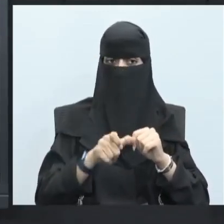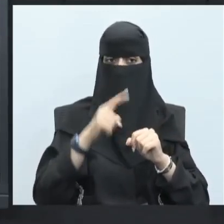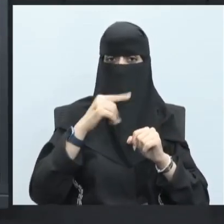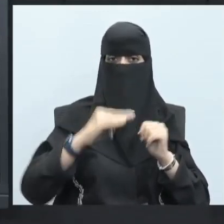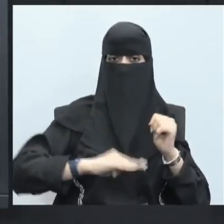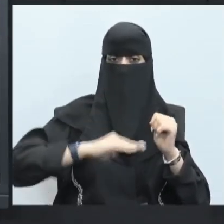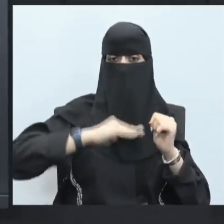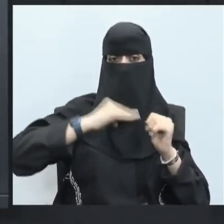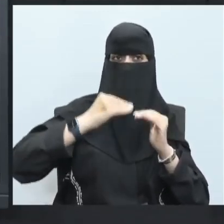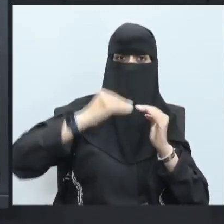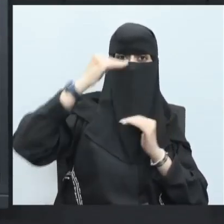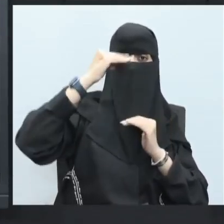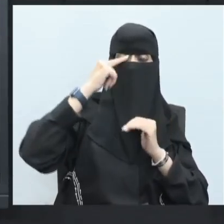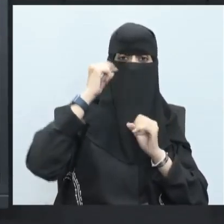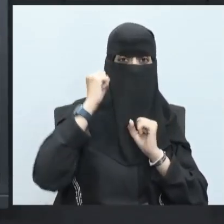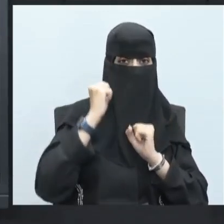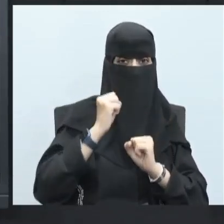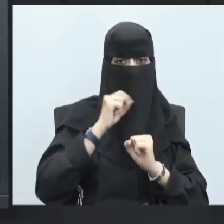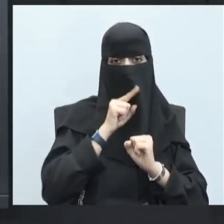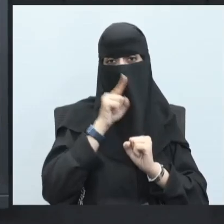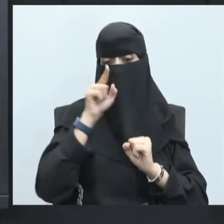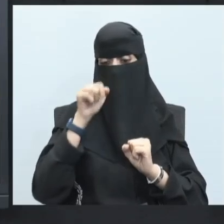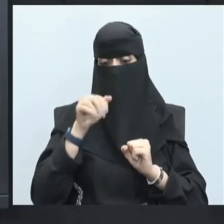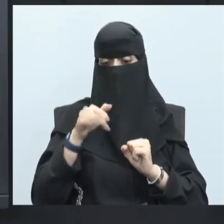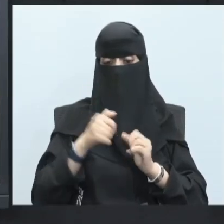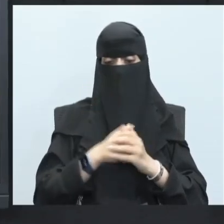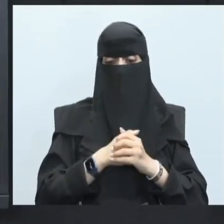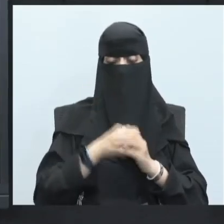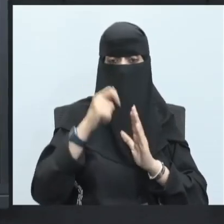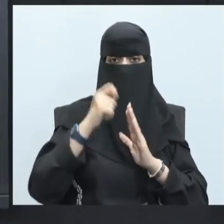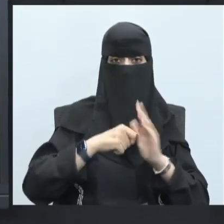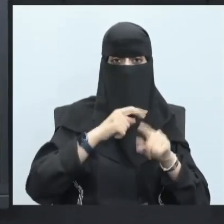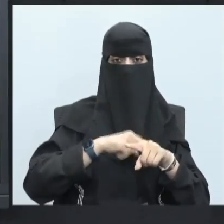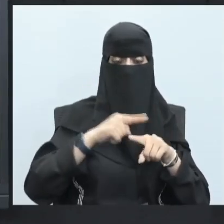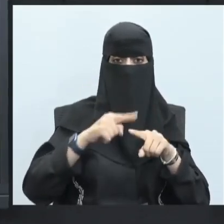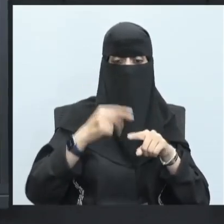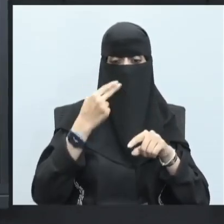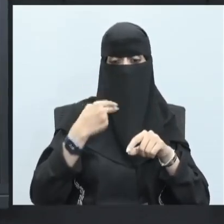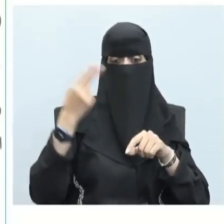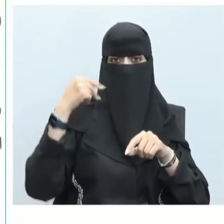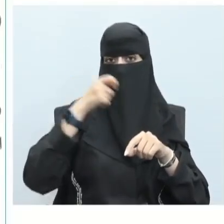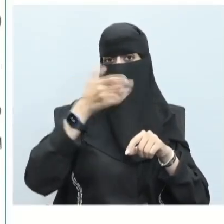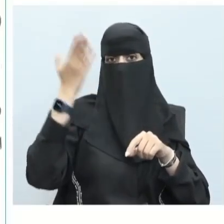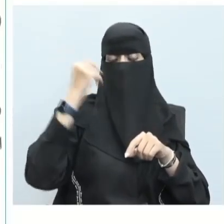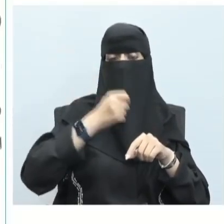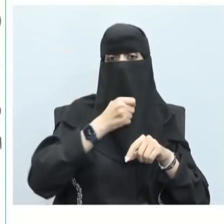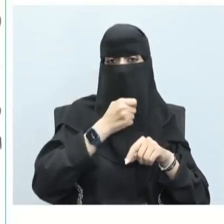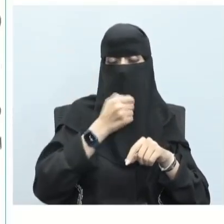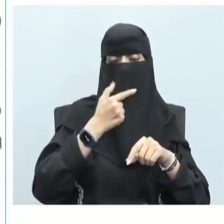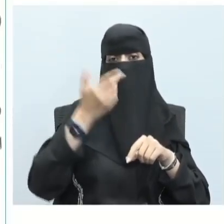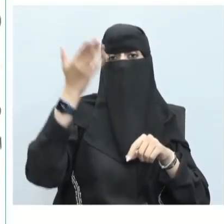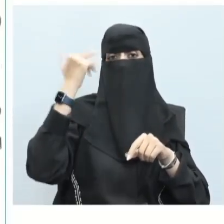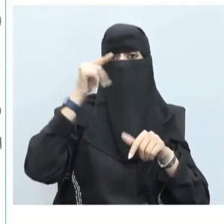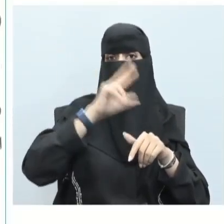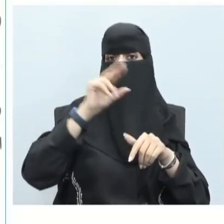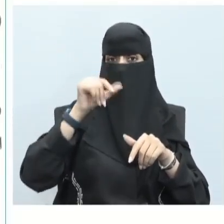يختلف نوع المغالطه عندما يقول ماذا شوفوا انه فلان من الاجداد واذا كان